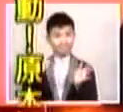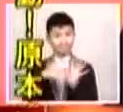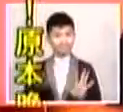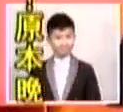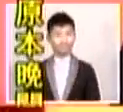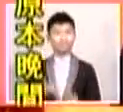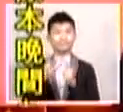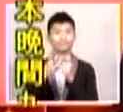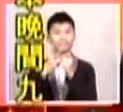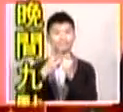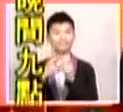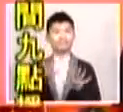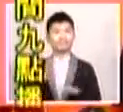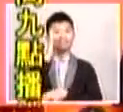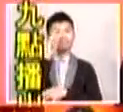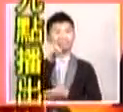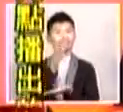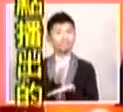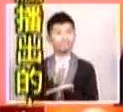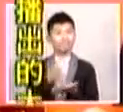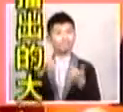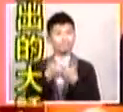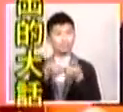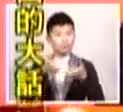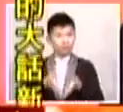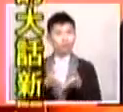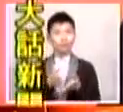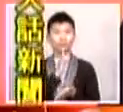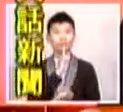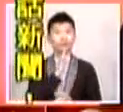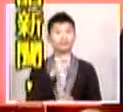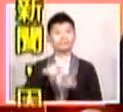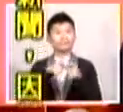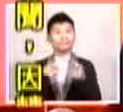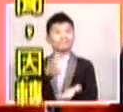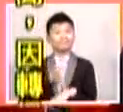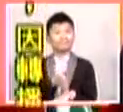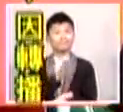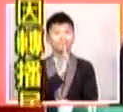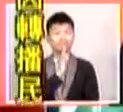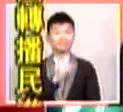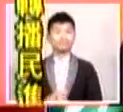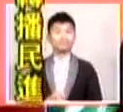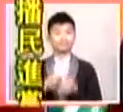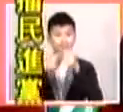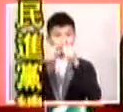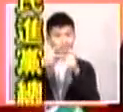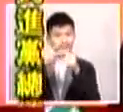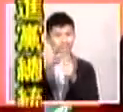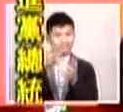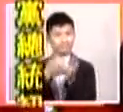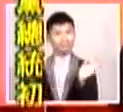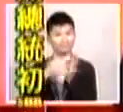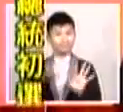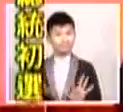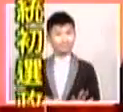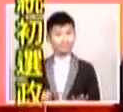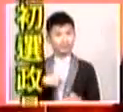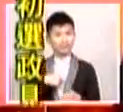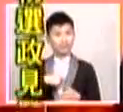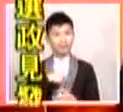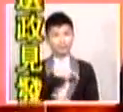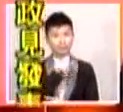段，也是在今天政见发表会另外一个重头戏，就是在结论的部分。那么四场政见发表会到现在目前为止可以